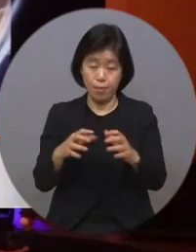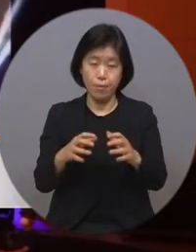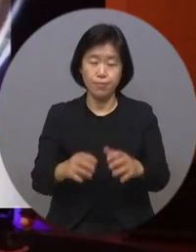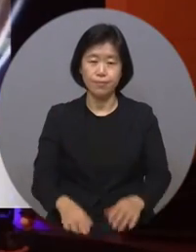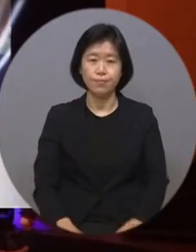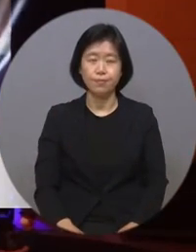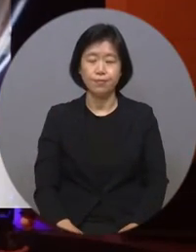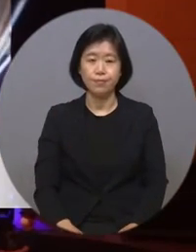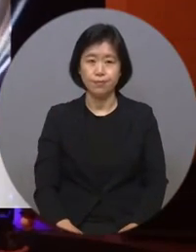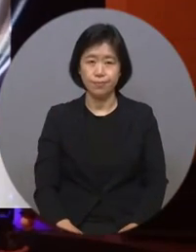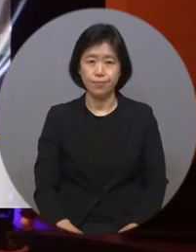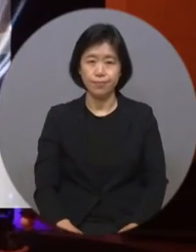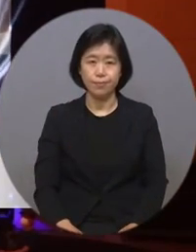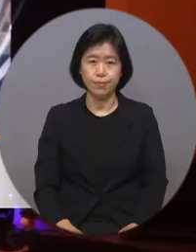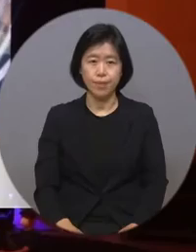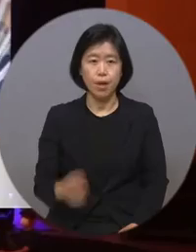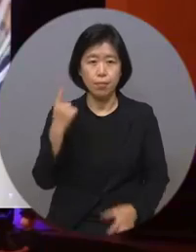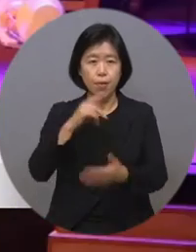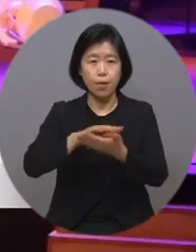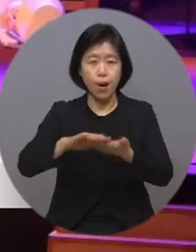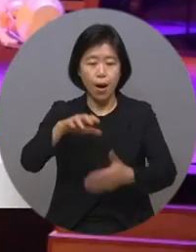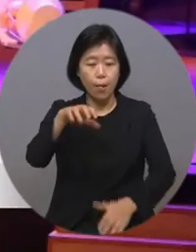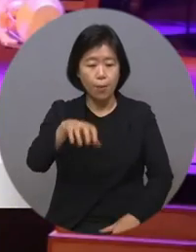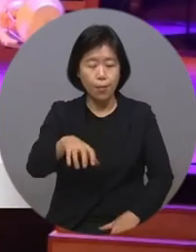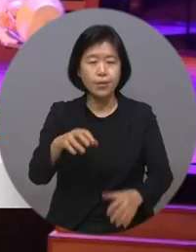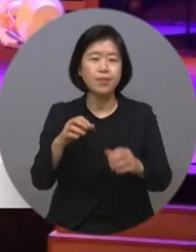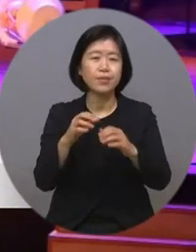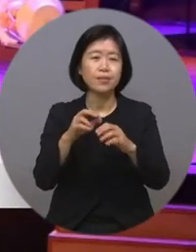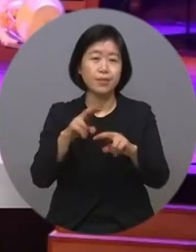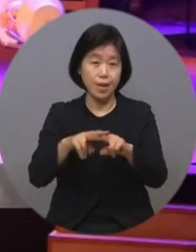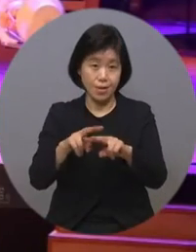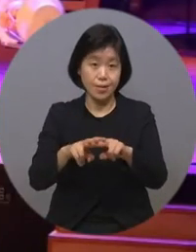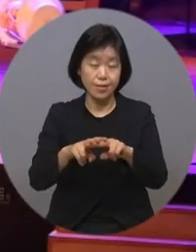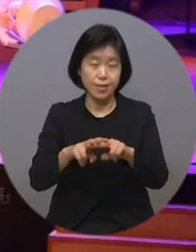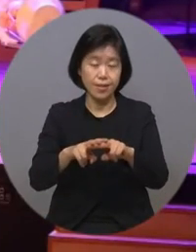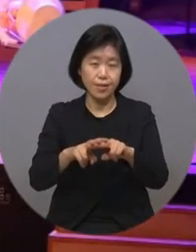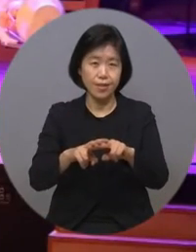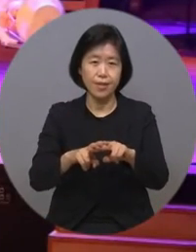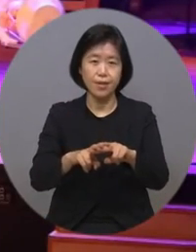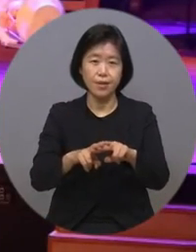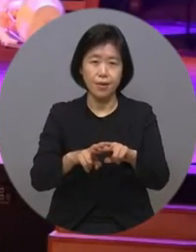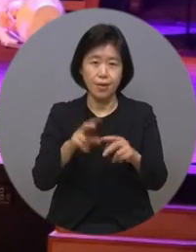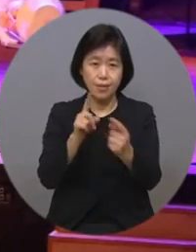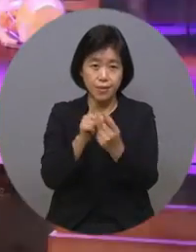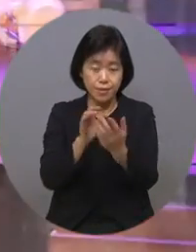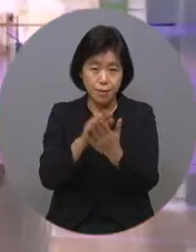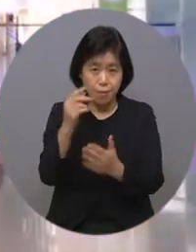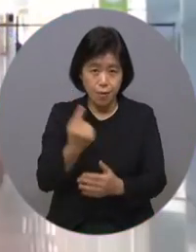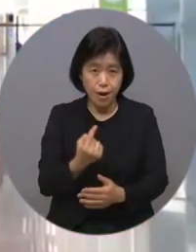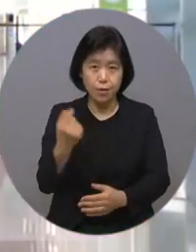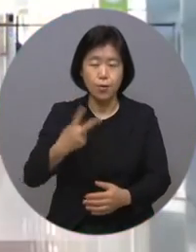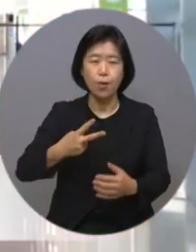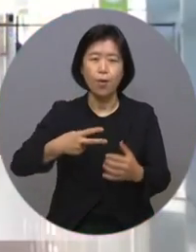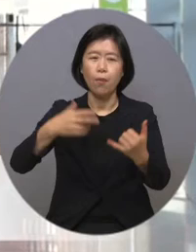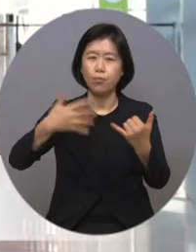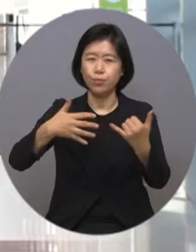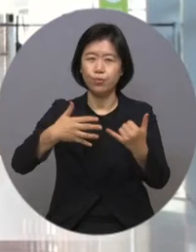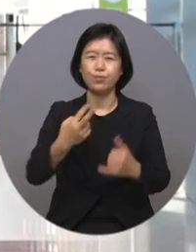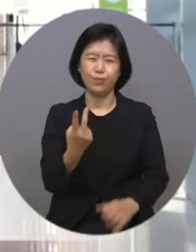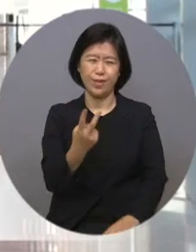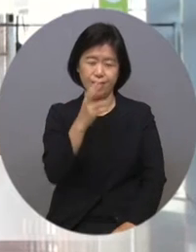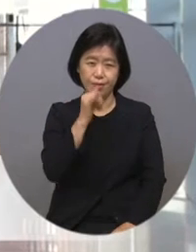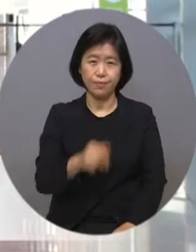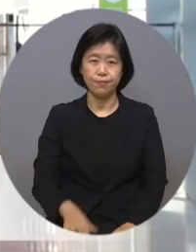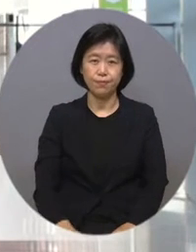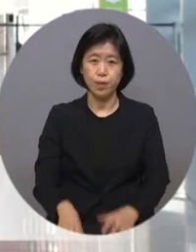콘서트 평화가 머무는 자리 온 오프라인 공연 무대가 막을 올립니다. 그 모든 시련